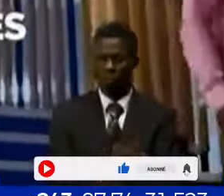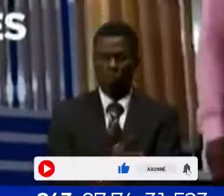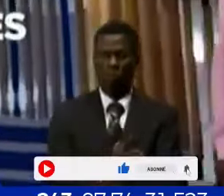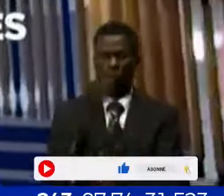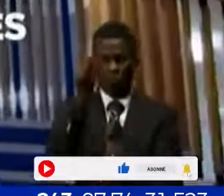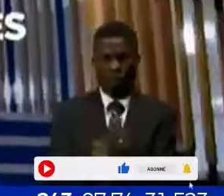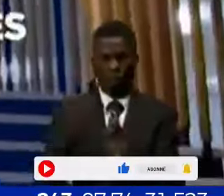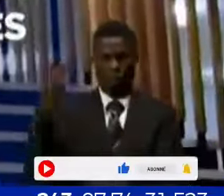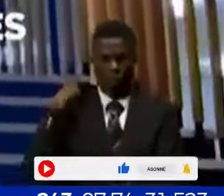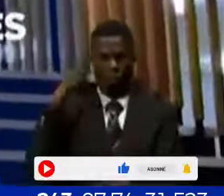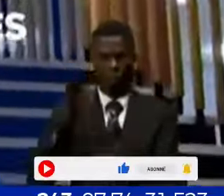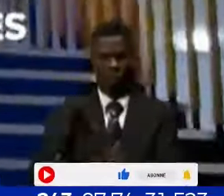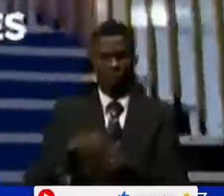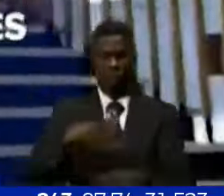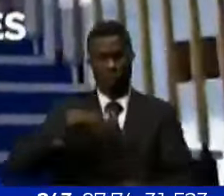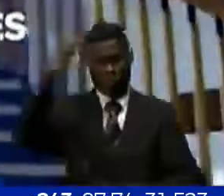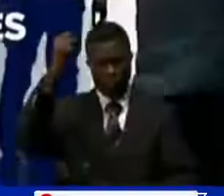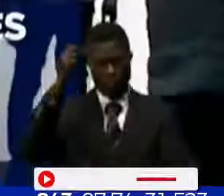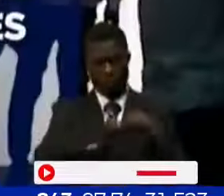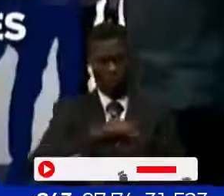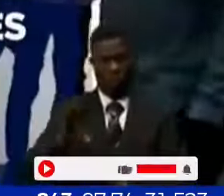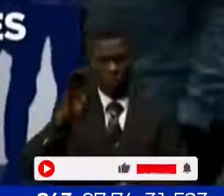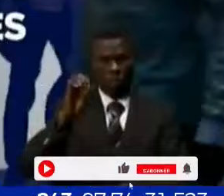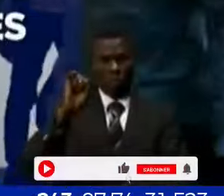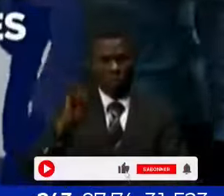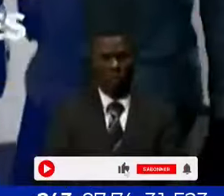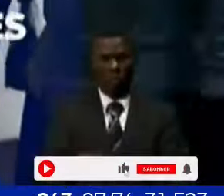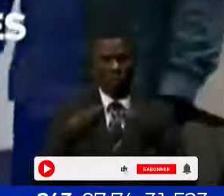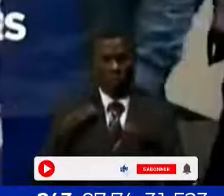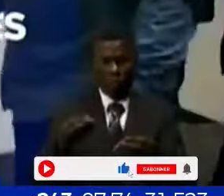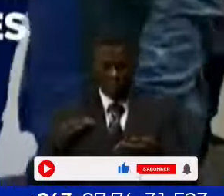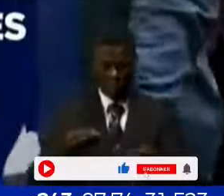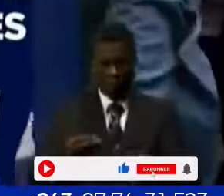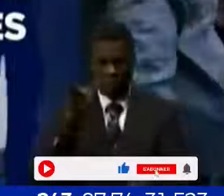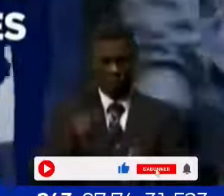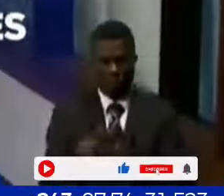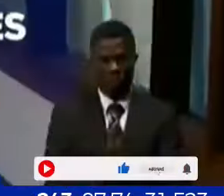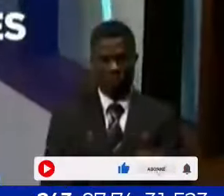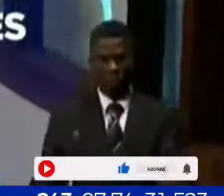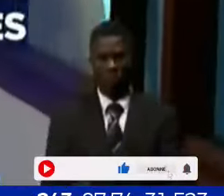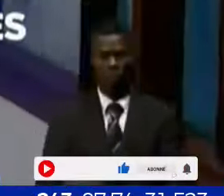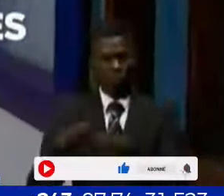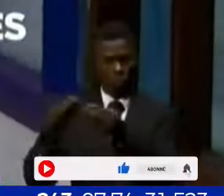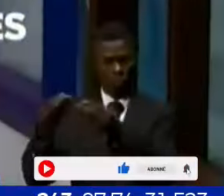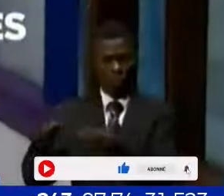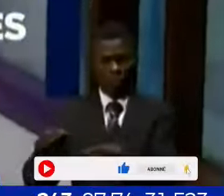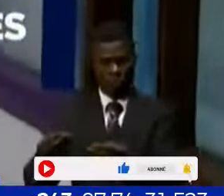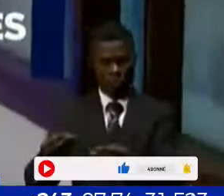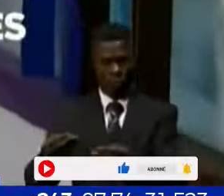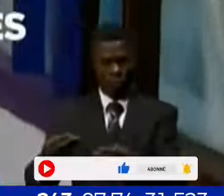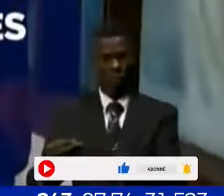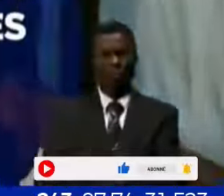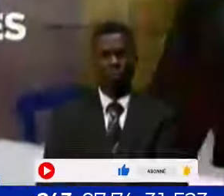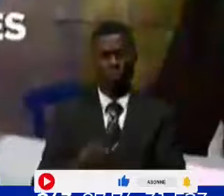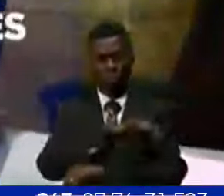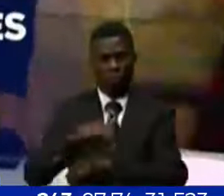des députés élus provisoirement. La CENI les a déposés par l'entremise de son secrétaire exécutif qui s'est